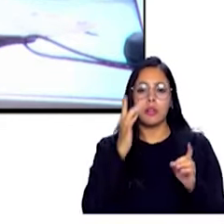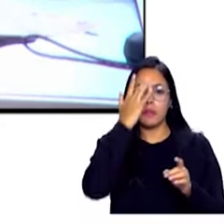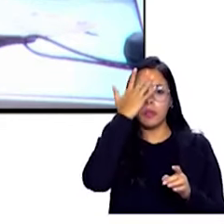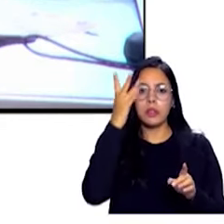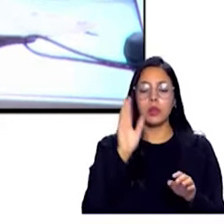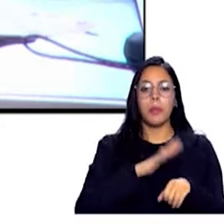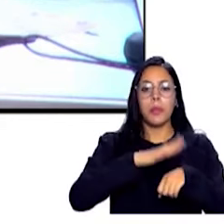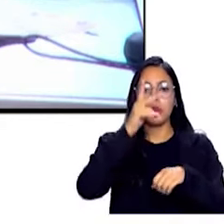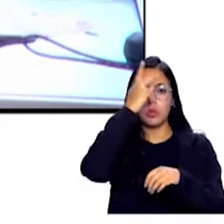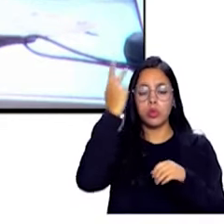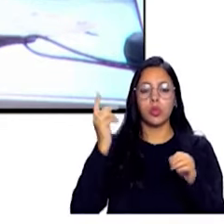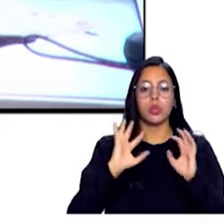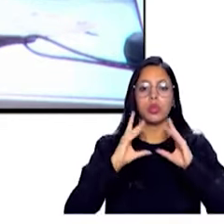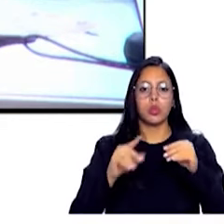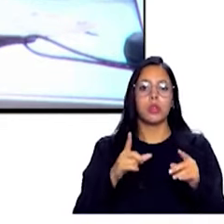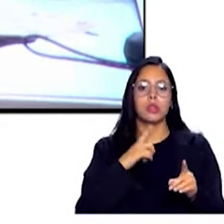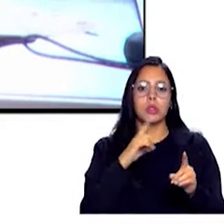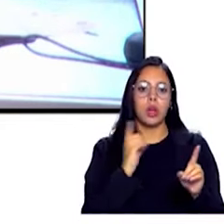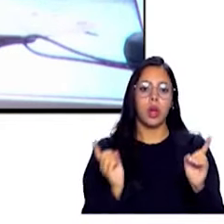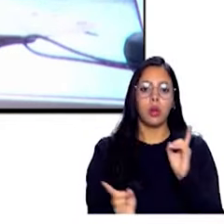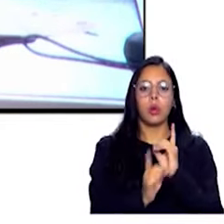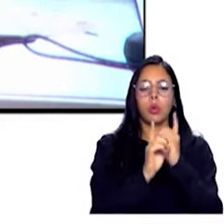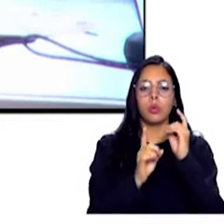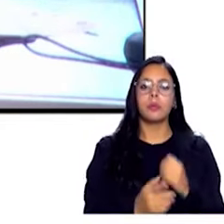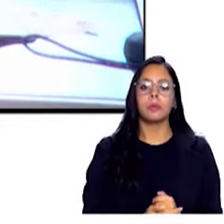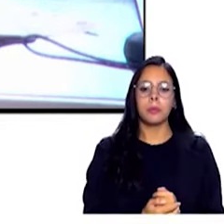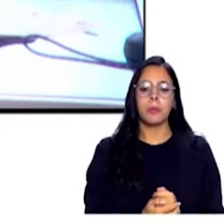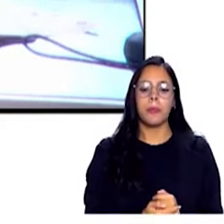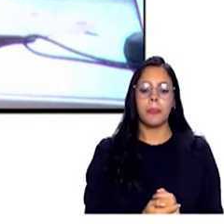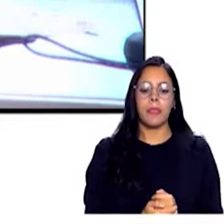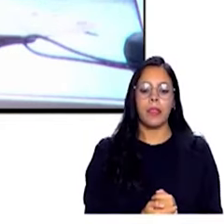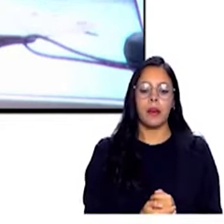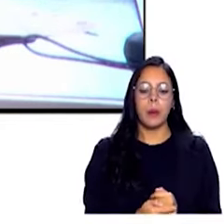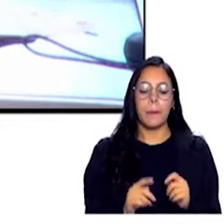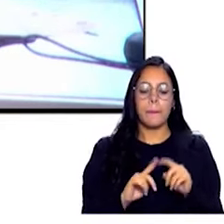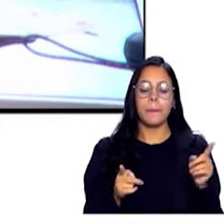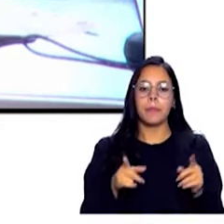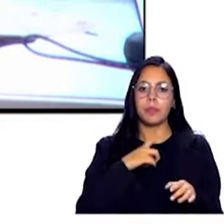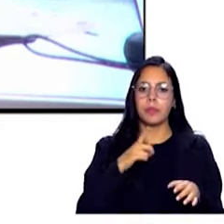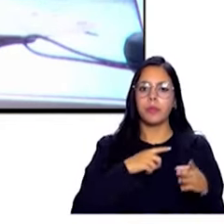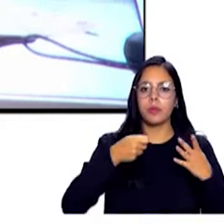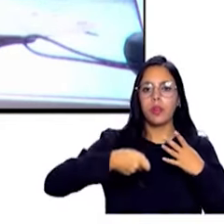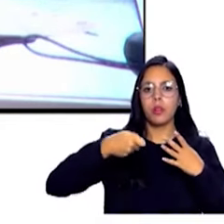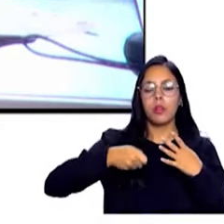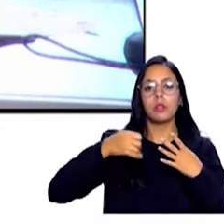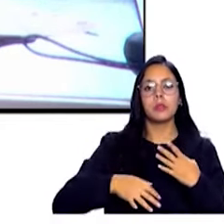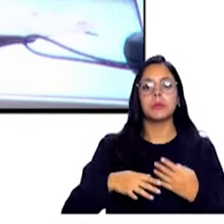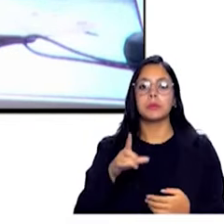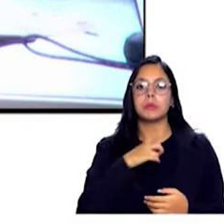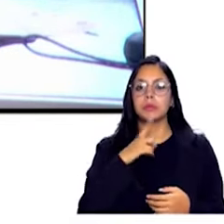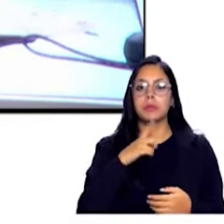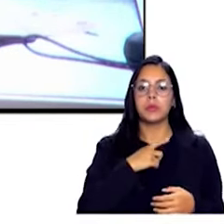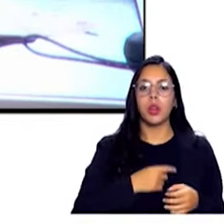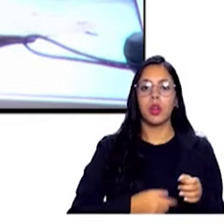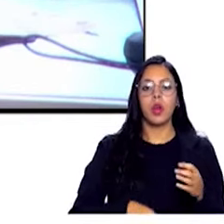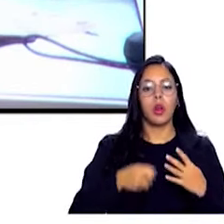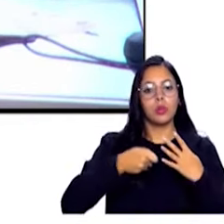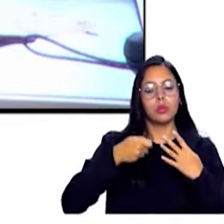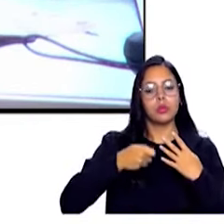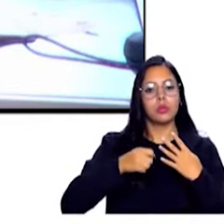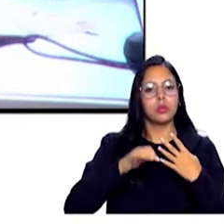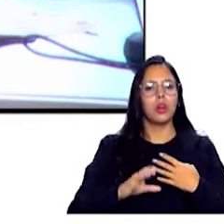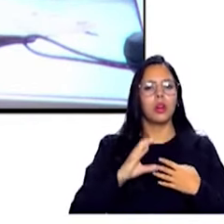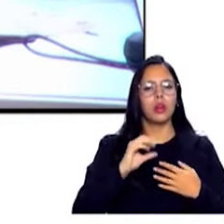message jurispruden Fort Il faut pouvoir avoir moins de décision de Justice certains